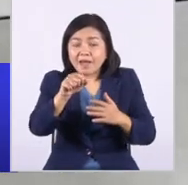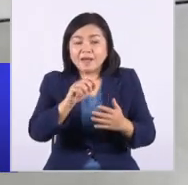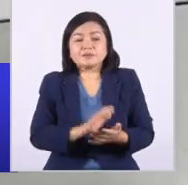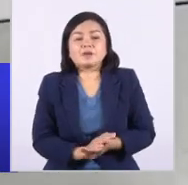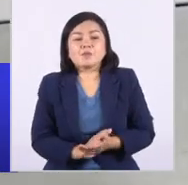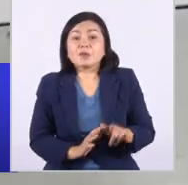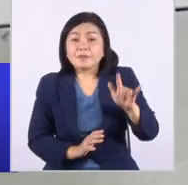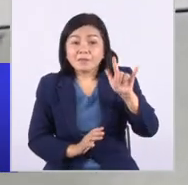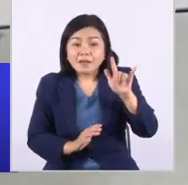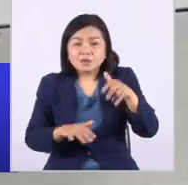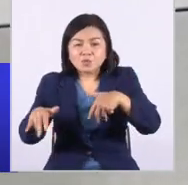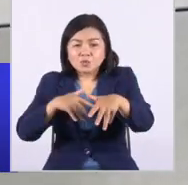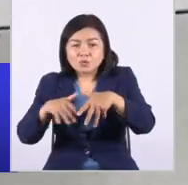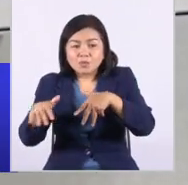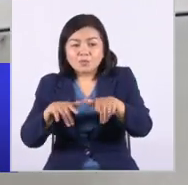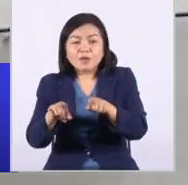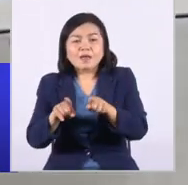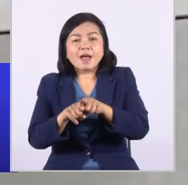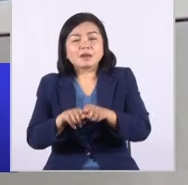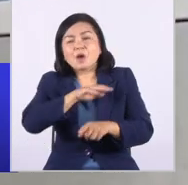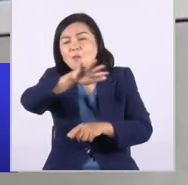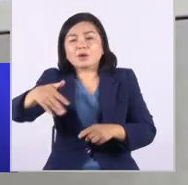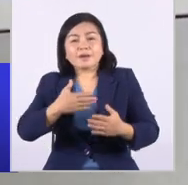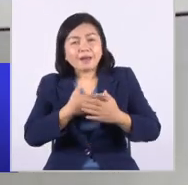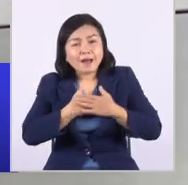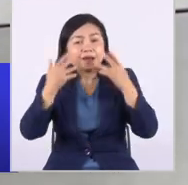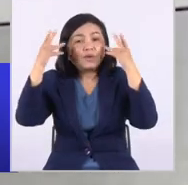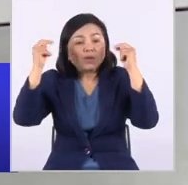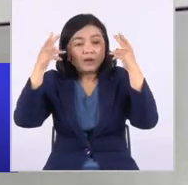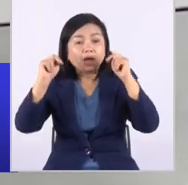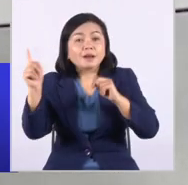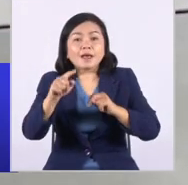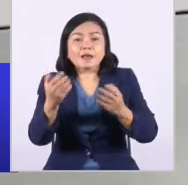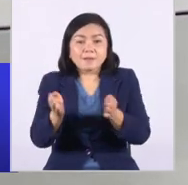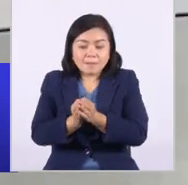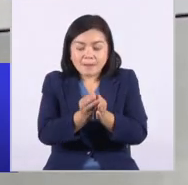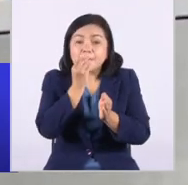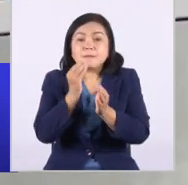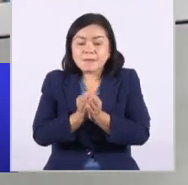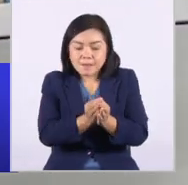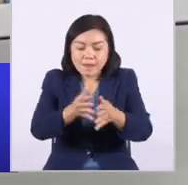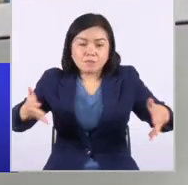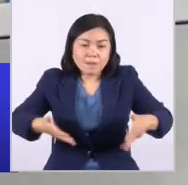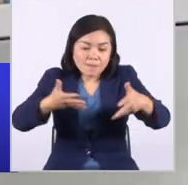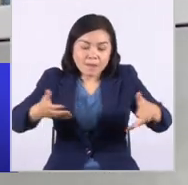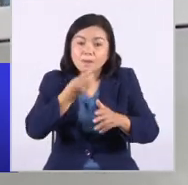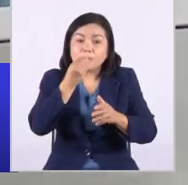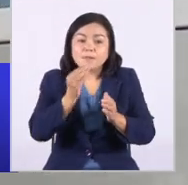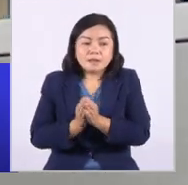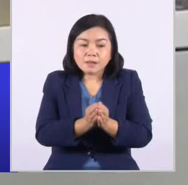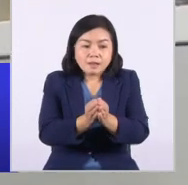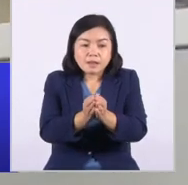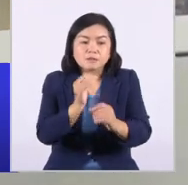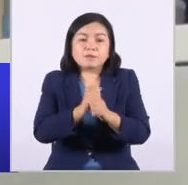กมือปั๊บเนี่ยชาวบ้านก็เรารักลุงตู่อัน นั้นไม่ได้จะเอาตะหลิวฟาด นี่เป็นพ่อครัวพ่อครัวละมีพ่อครัวฟู้ดทรัคว่าอย่างนั้นเ